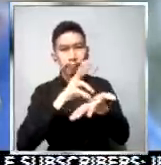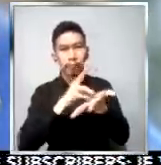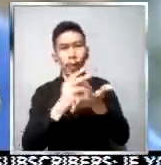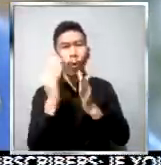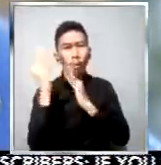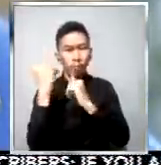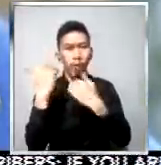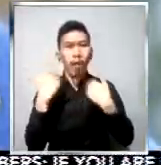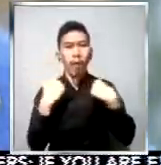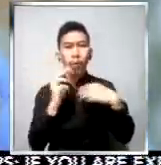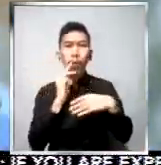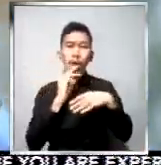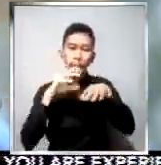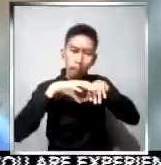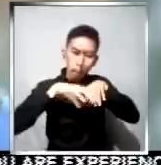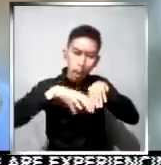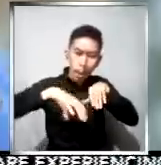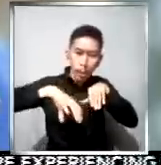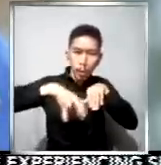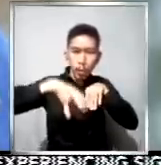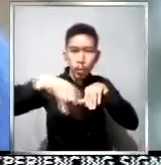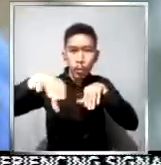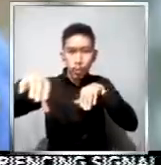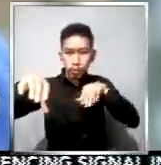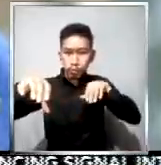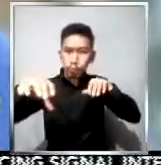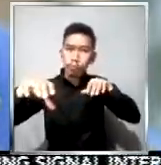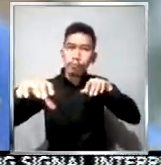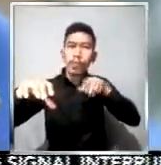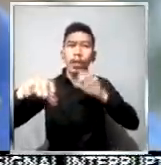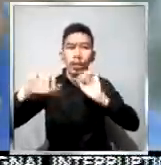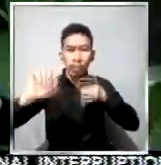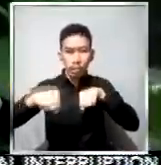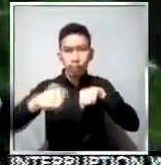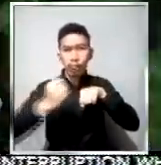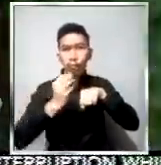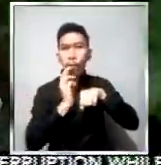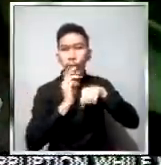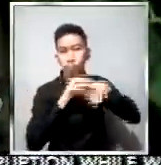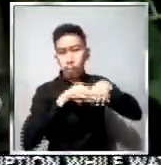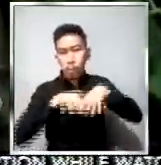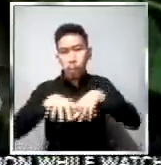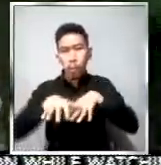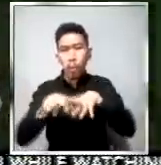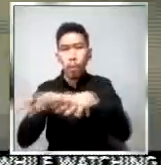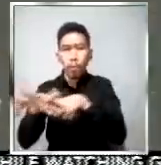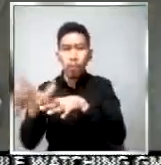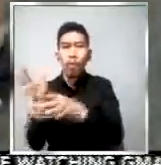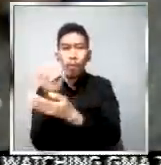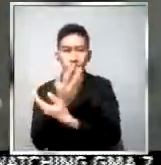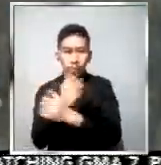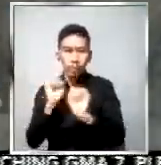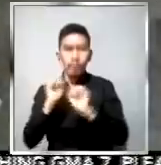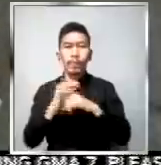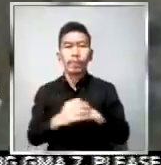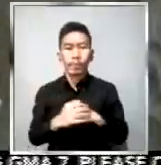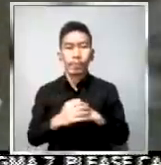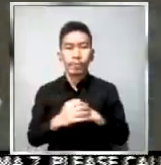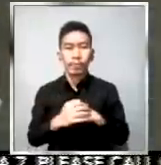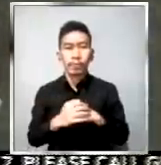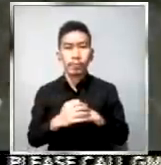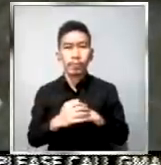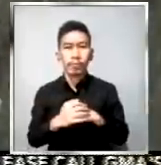umulan, may mapupunta niyang tubig. Nandito kami. Si Jerry Estrelles, nagkandasugat na ang paa